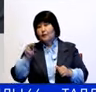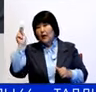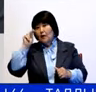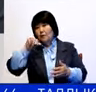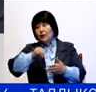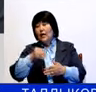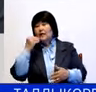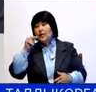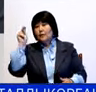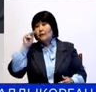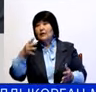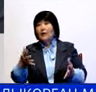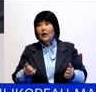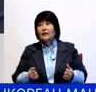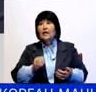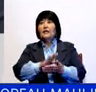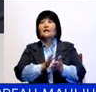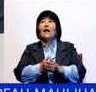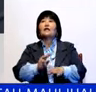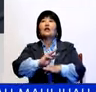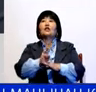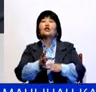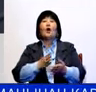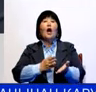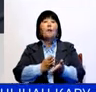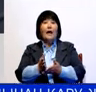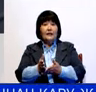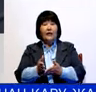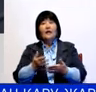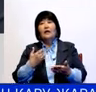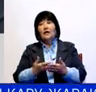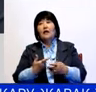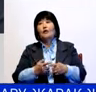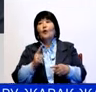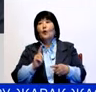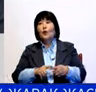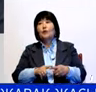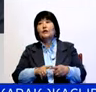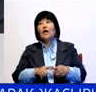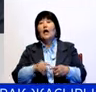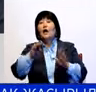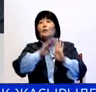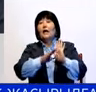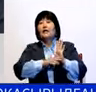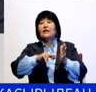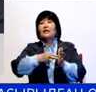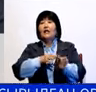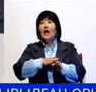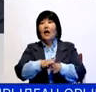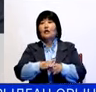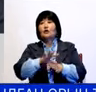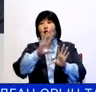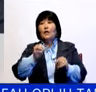алушының сапалы білім алуына жағдай жасауға бағытталған. Яғни осы бағдарламаны іске асыру арқылы